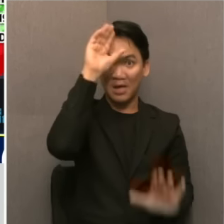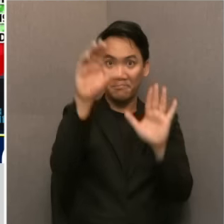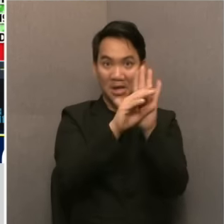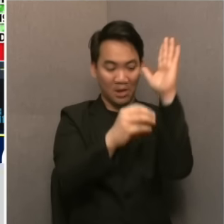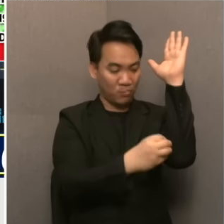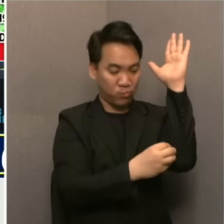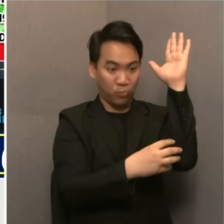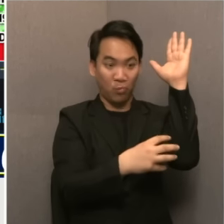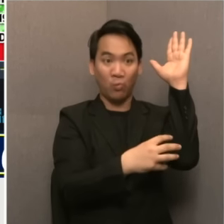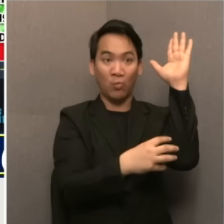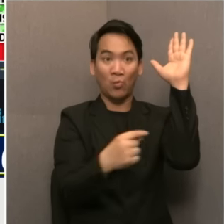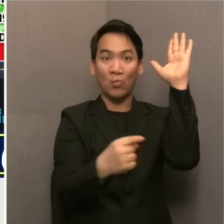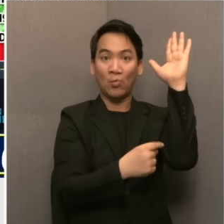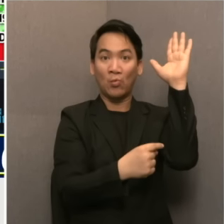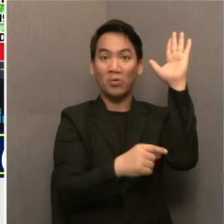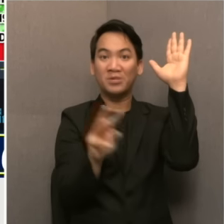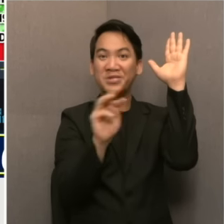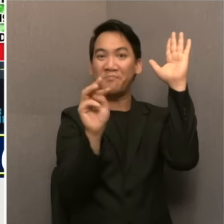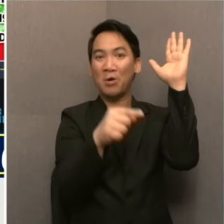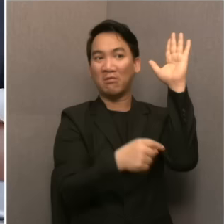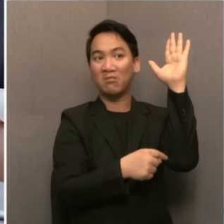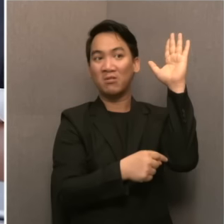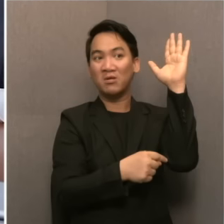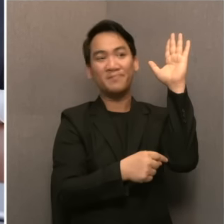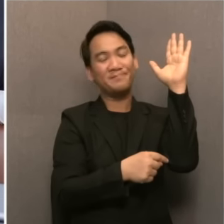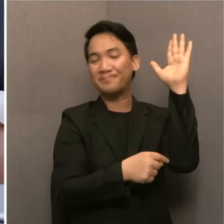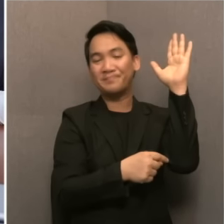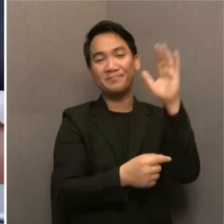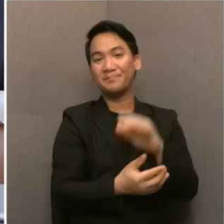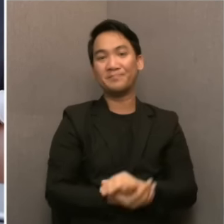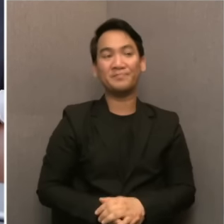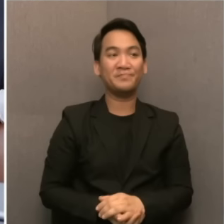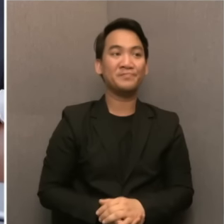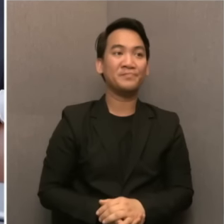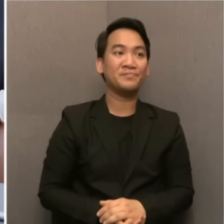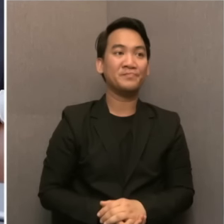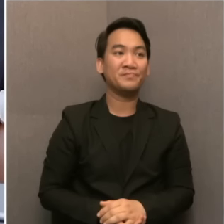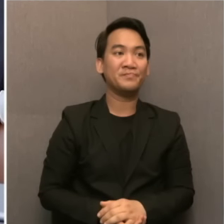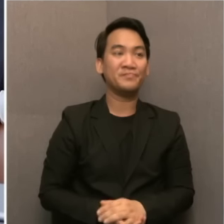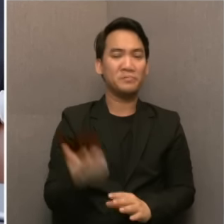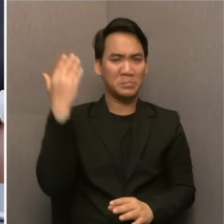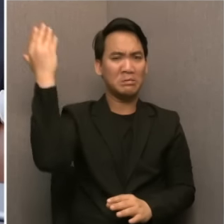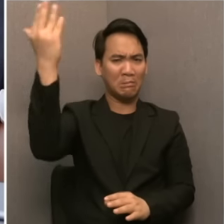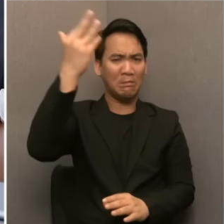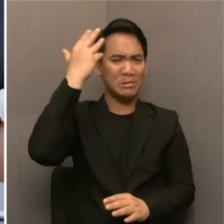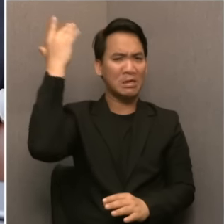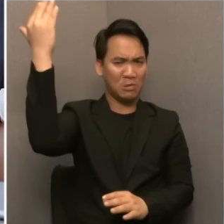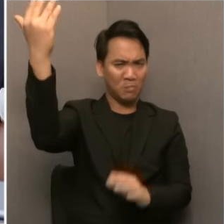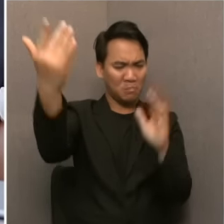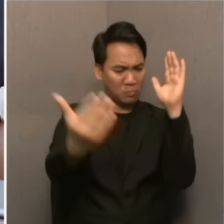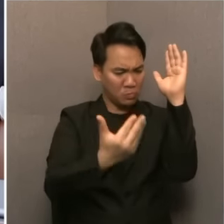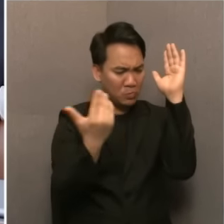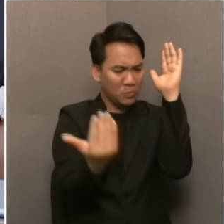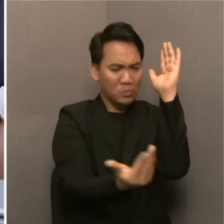ากขึ้นแต่ว่าเนื่องจากว่าตัวทั้งตัวขึ้นกระแสลมตะวันออกซึ่งอาจจะมาได้ในช่วงนี้แล้ว